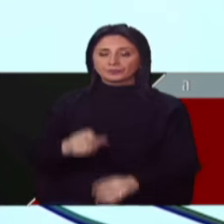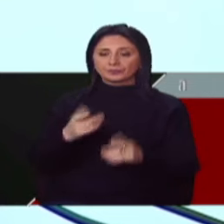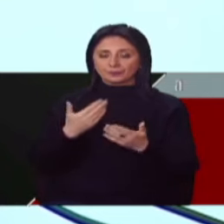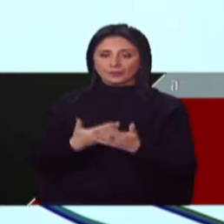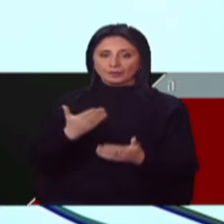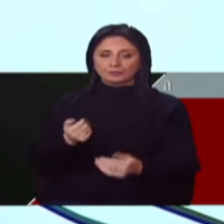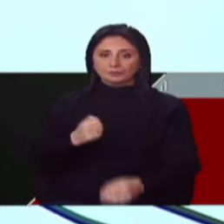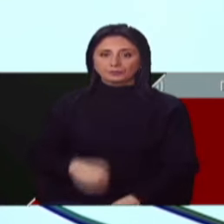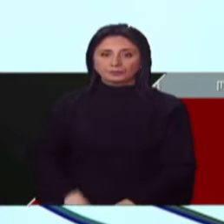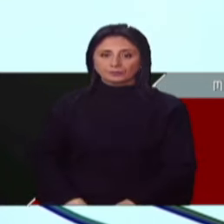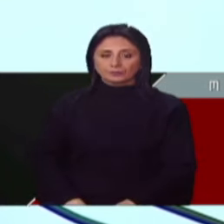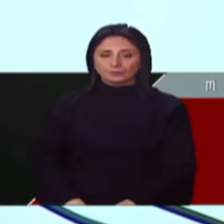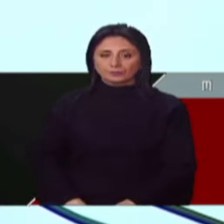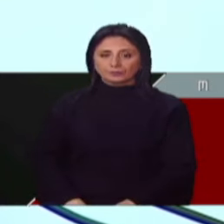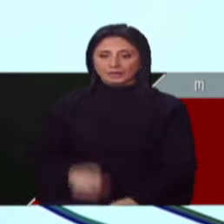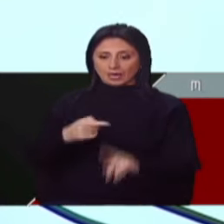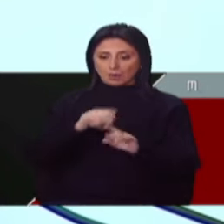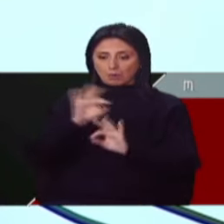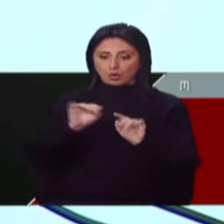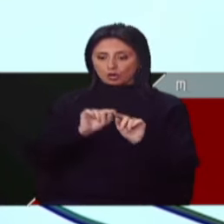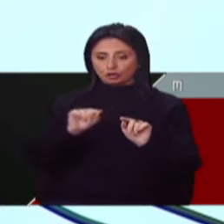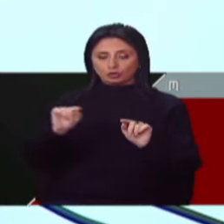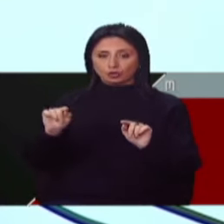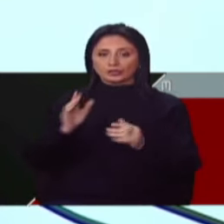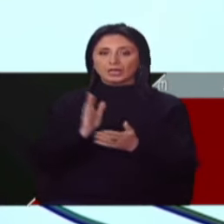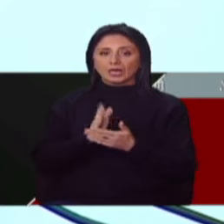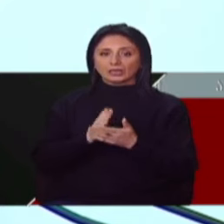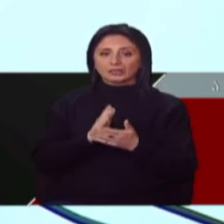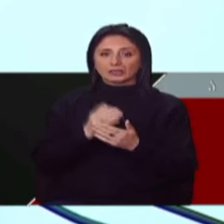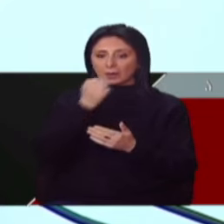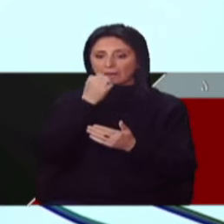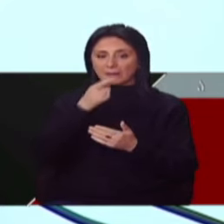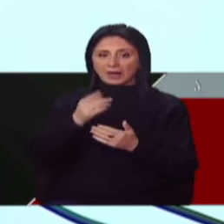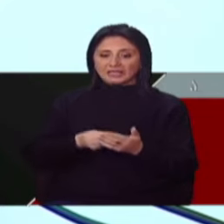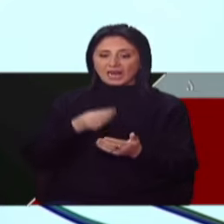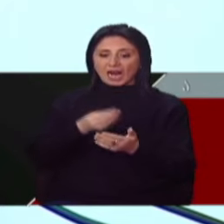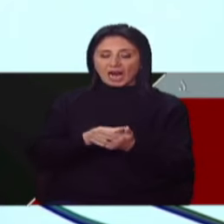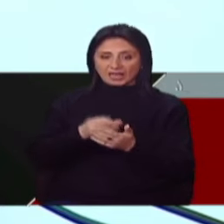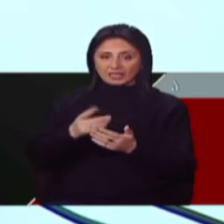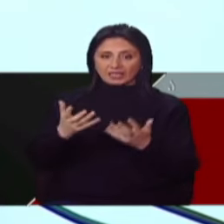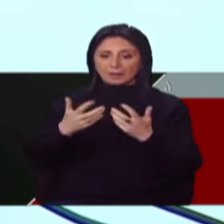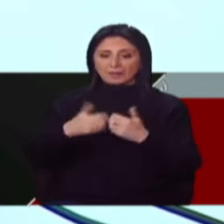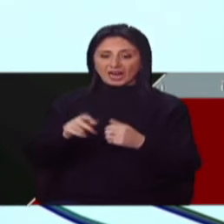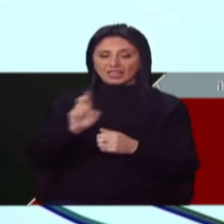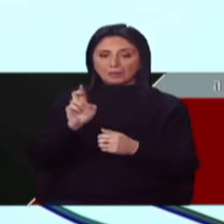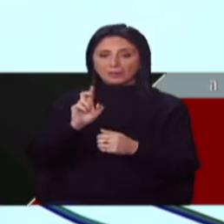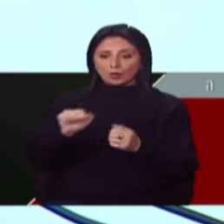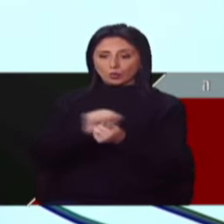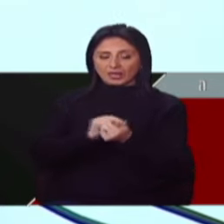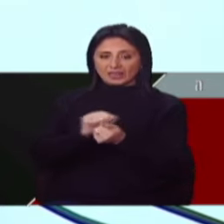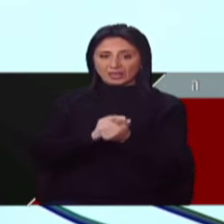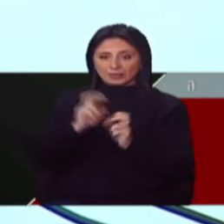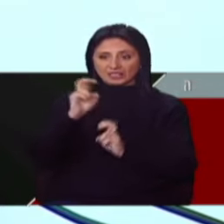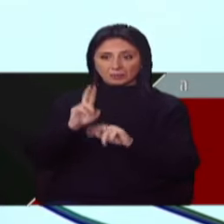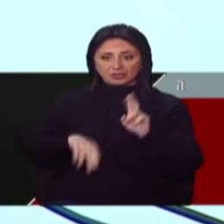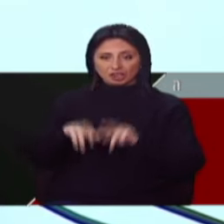იგი, ამ პროექტებს შორის არის მასალების ამდგენი ობიექტისა და მექანიკური ბიოლოგიური დამუშავების